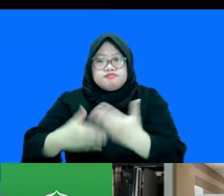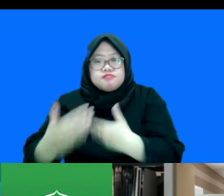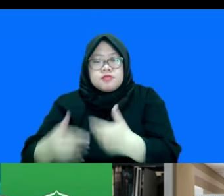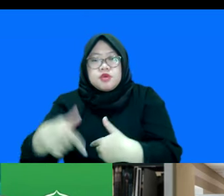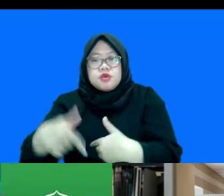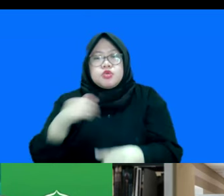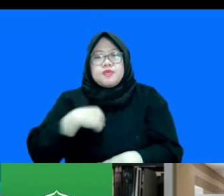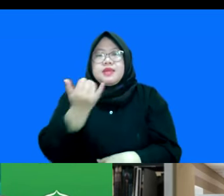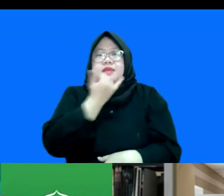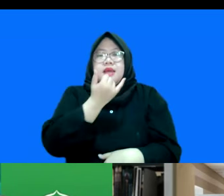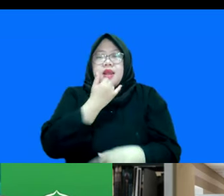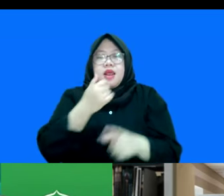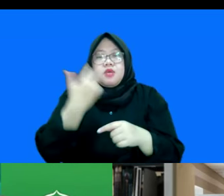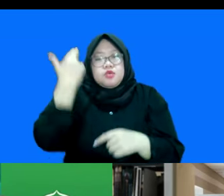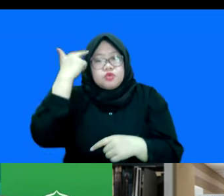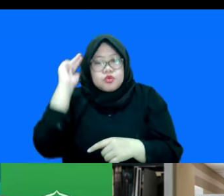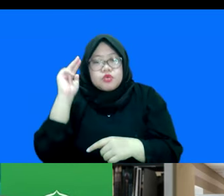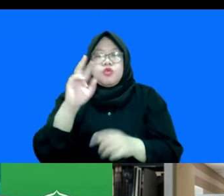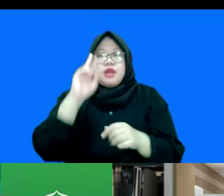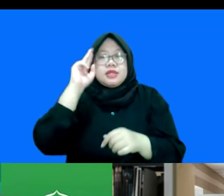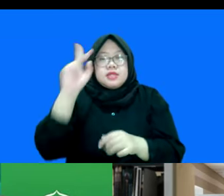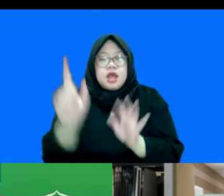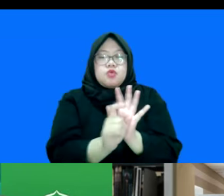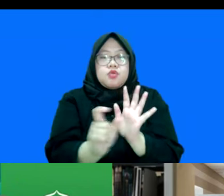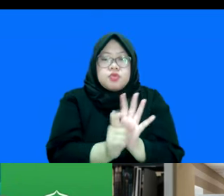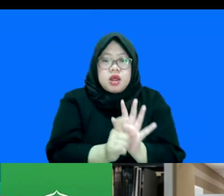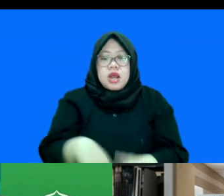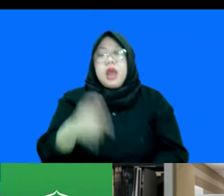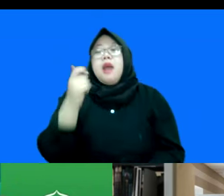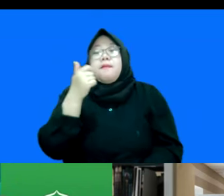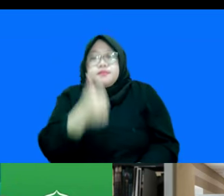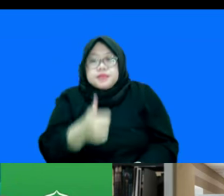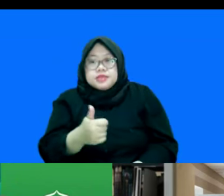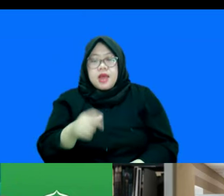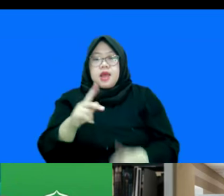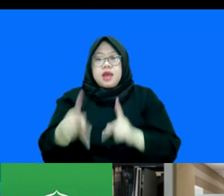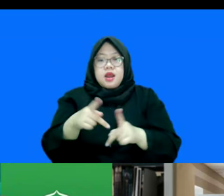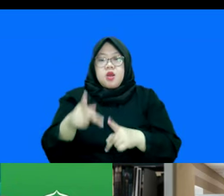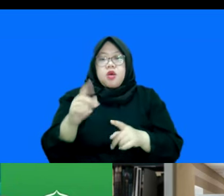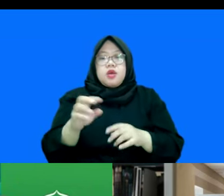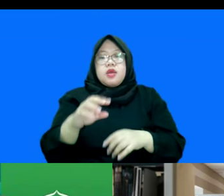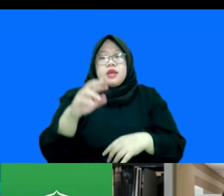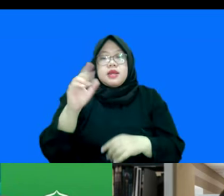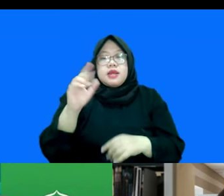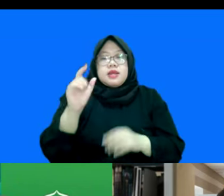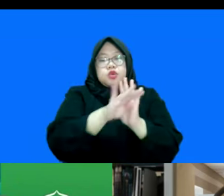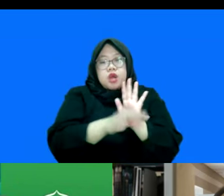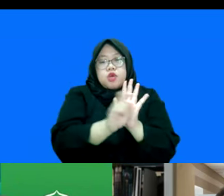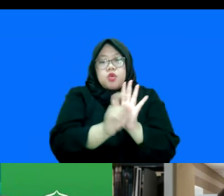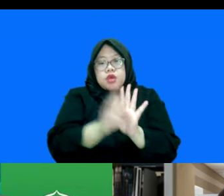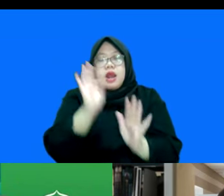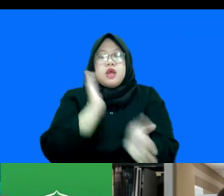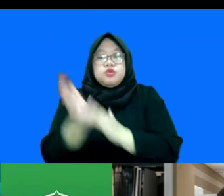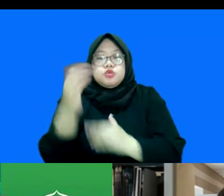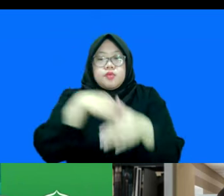perundang-undangan. Boleh memang di dalam ketentuan peraturan perundang-undangan langsung masuk